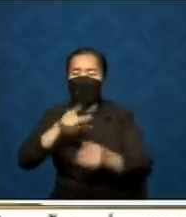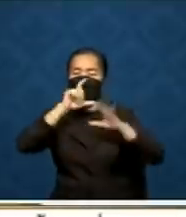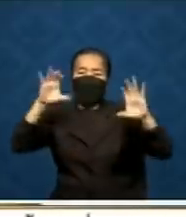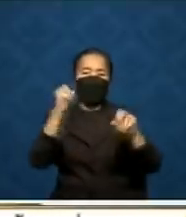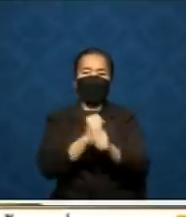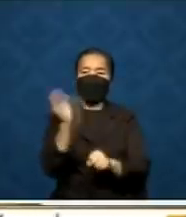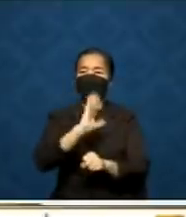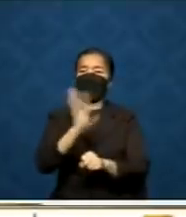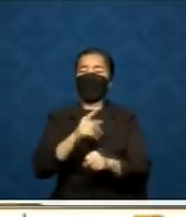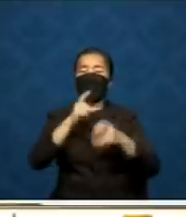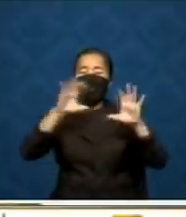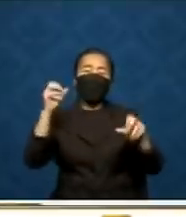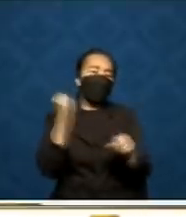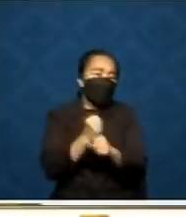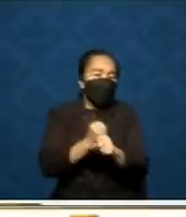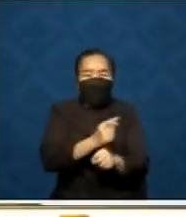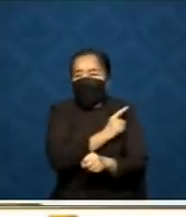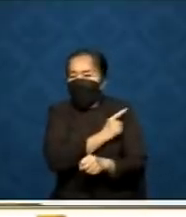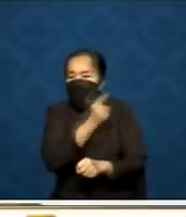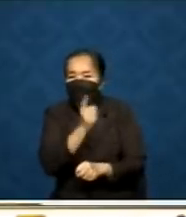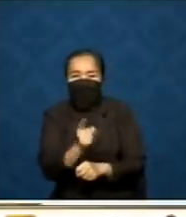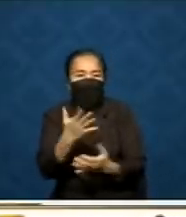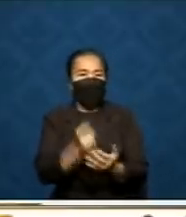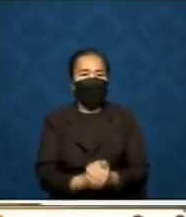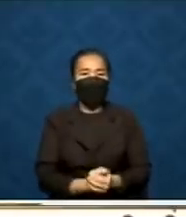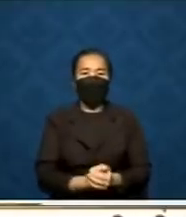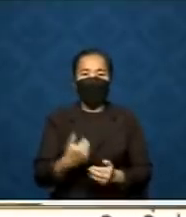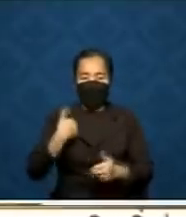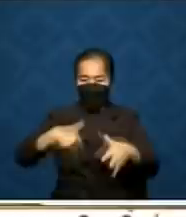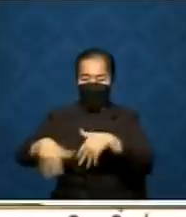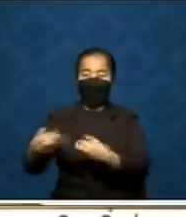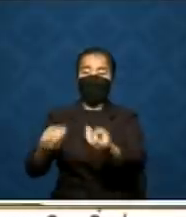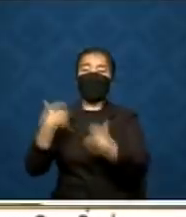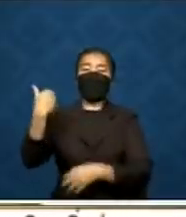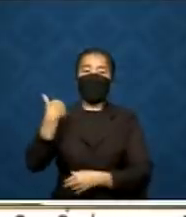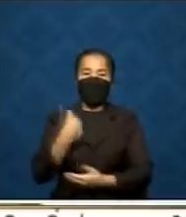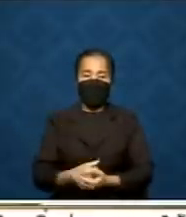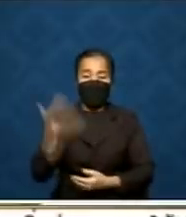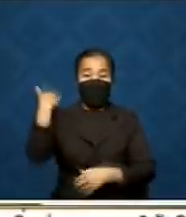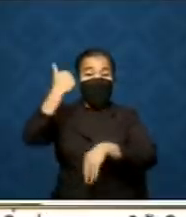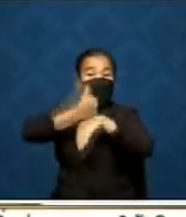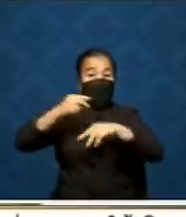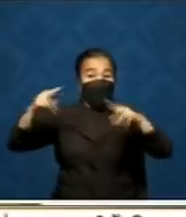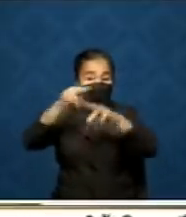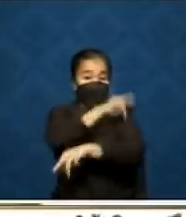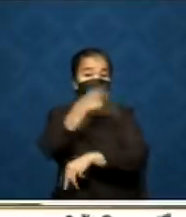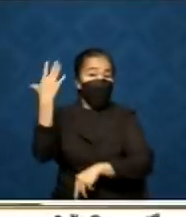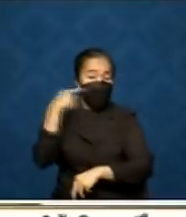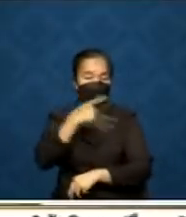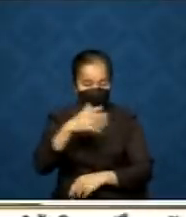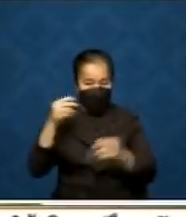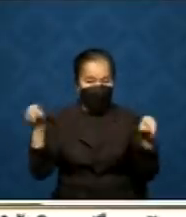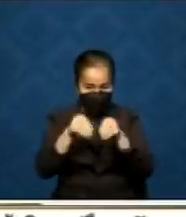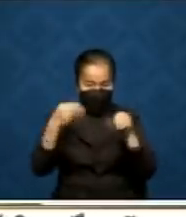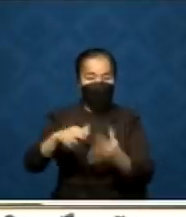ทำก็อย่างที่ว่านี่เมื่อวานลองตีก็มาบอกก็ได้แล้วนะจะมาแล้วนะจะครบแล้วนะ